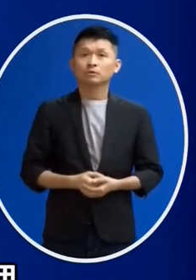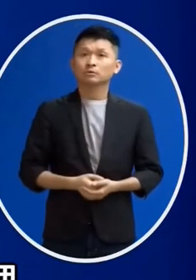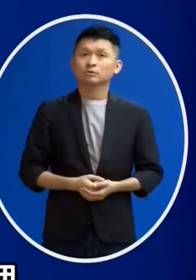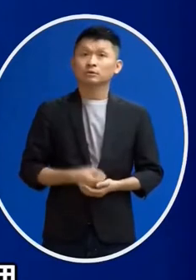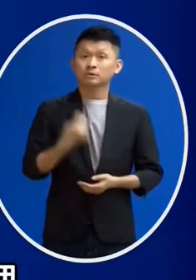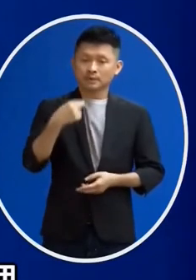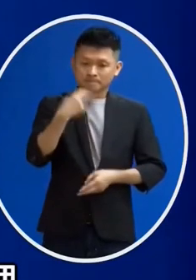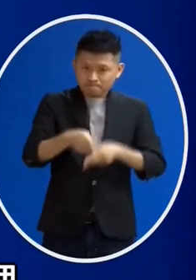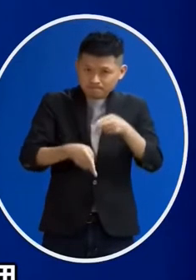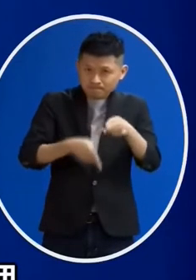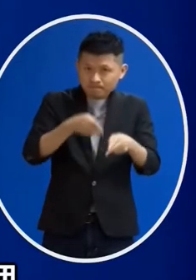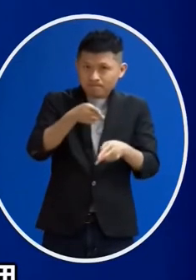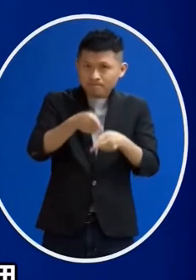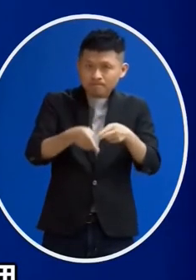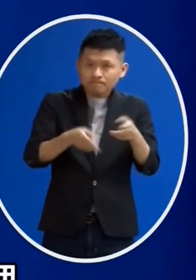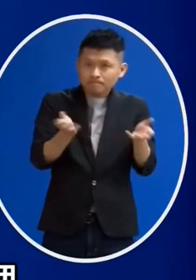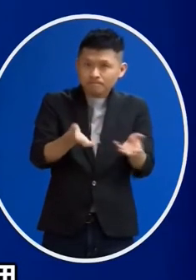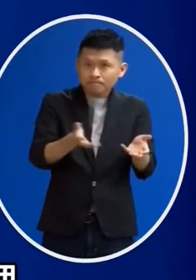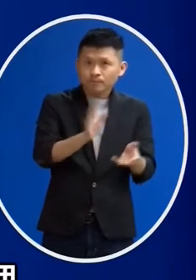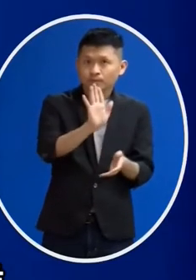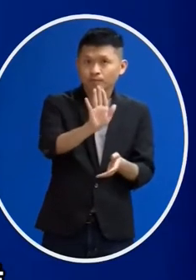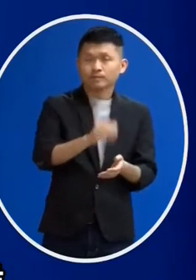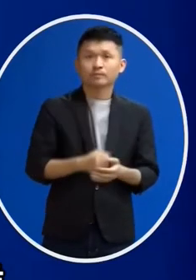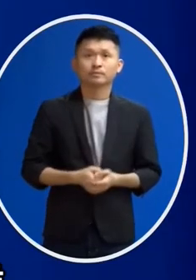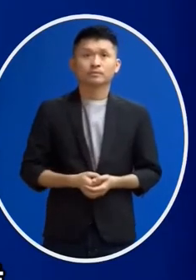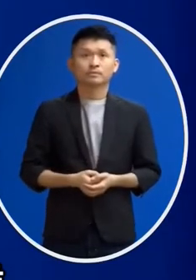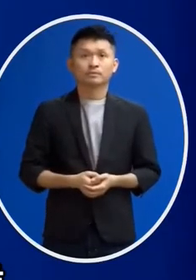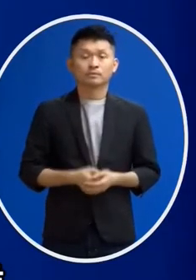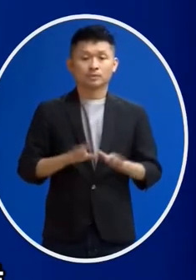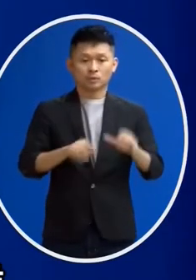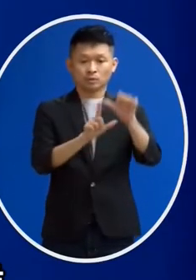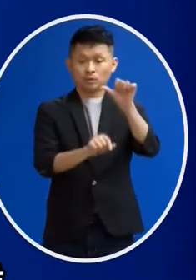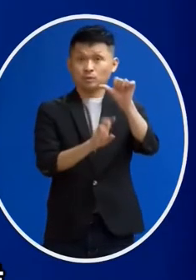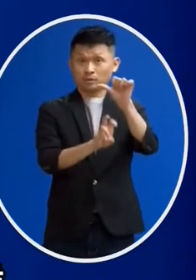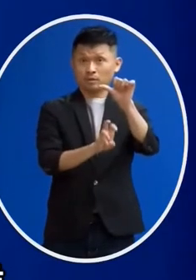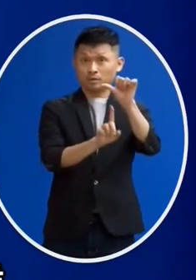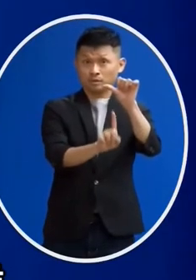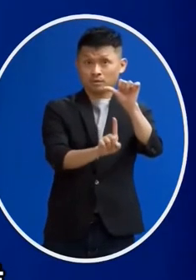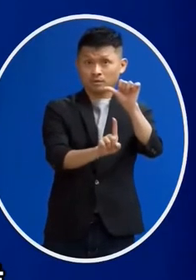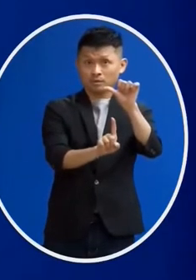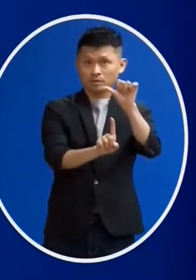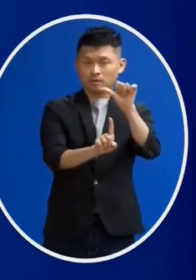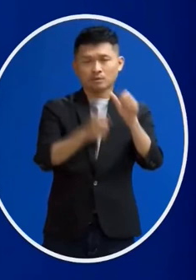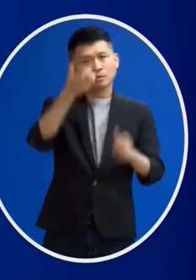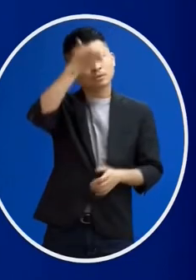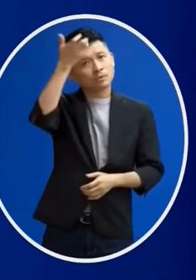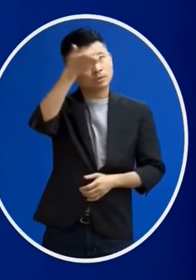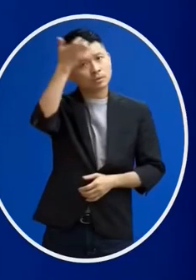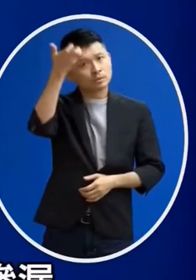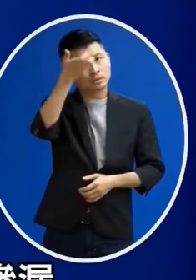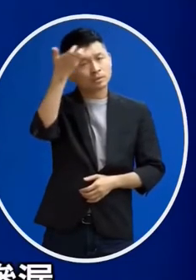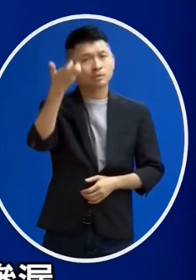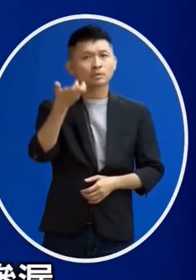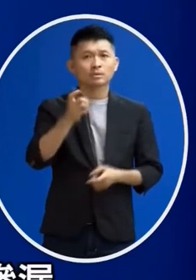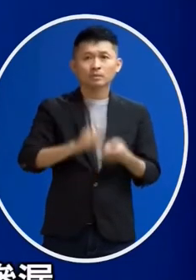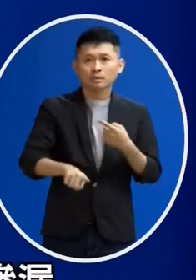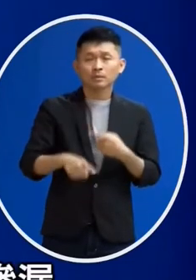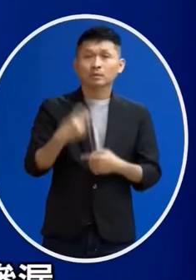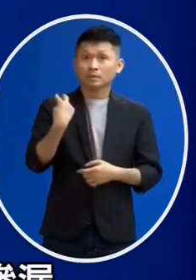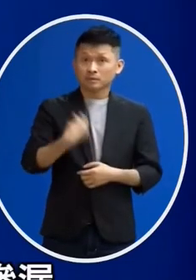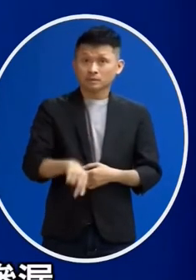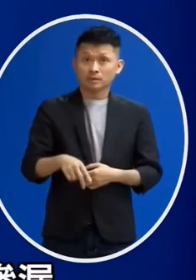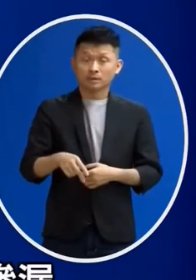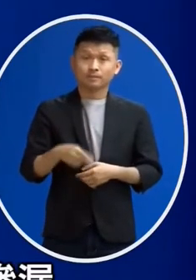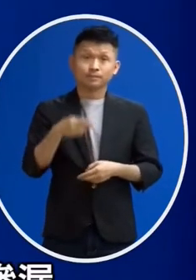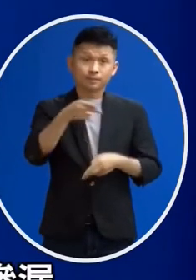过手术的一些处理。那这次是在5月31号的时候因为有发烧，另外在这个手术